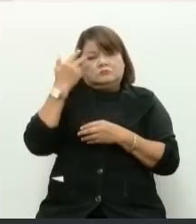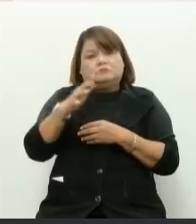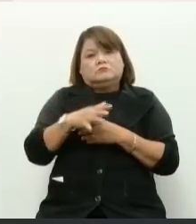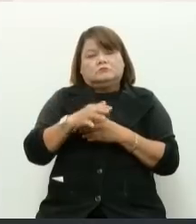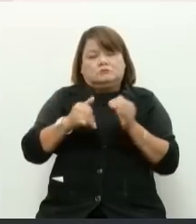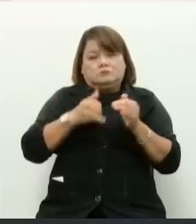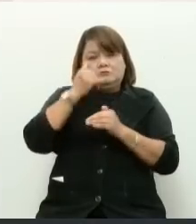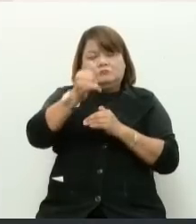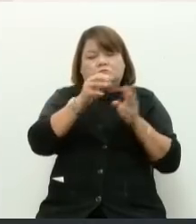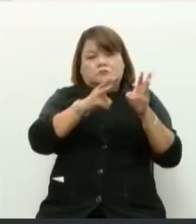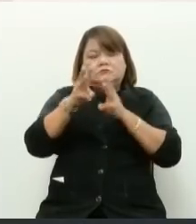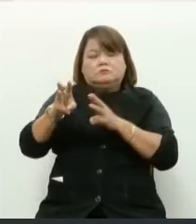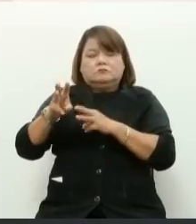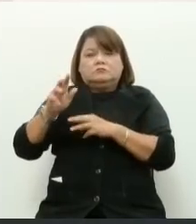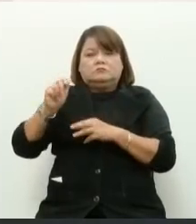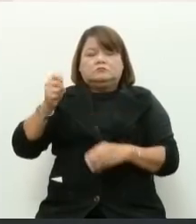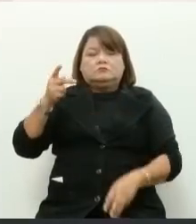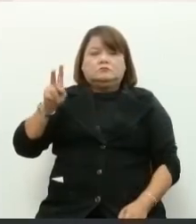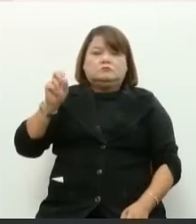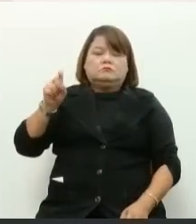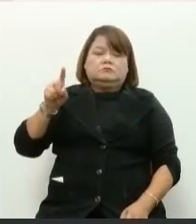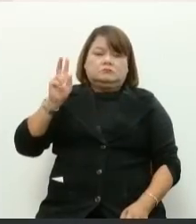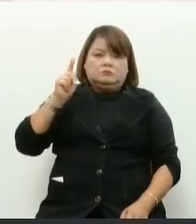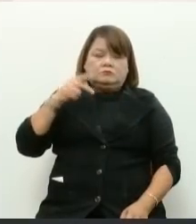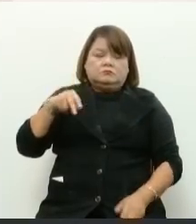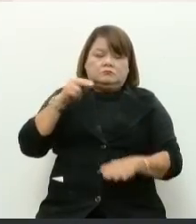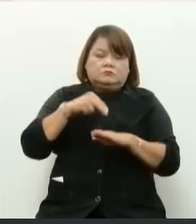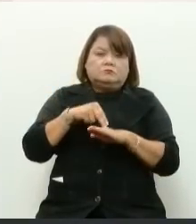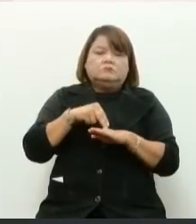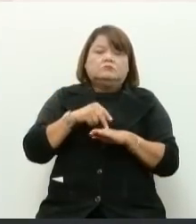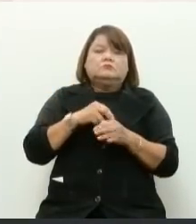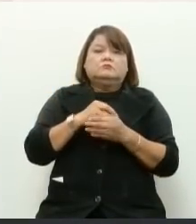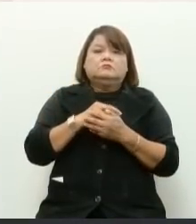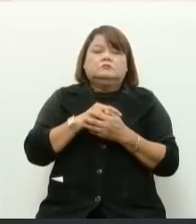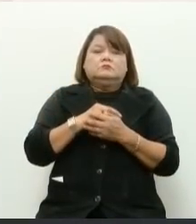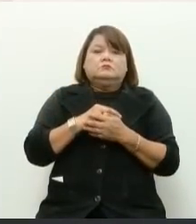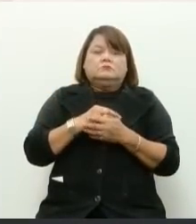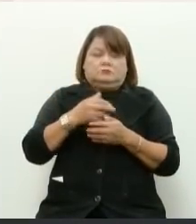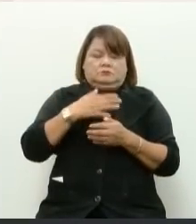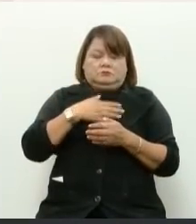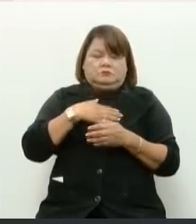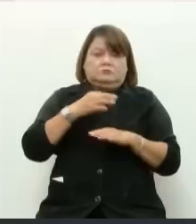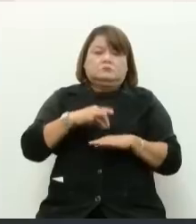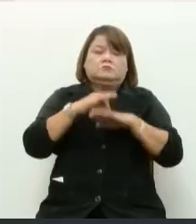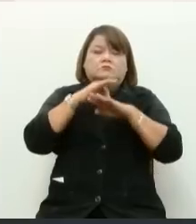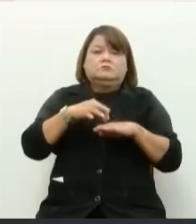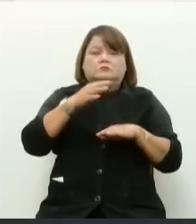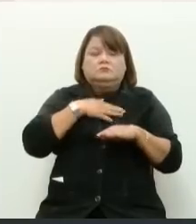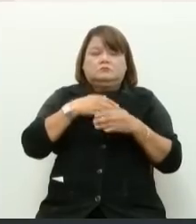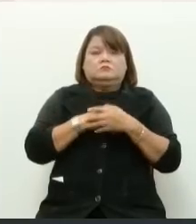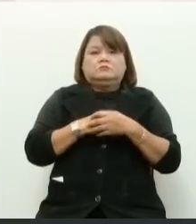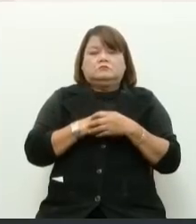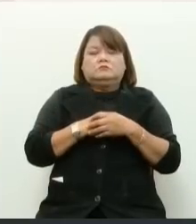าสู่กระบวนการอกสเขตพื้นที่จริงๆแล้วเรื่องวิทยาฐานะเนี่ยผมเองหรือท่านเลขาเองก็เลขากกส